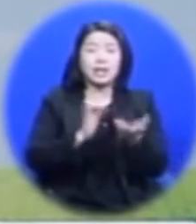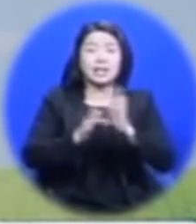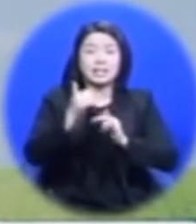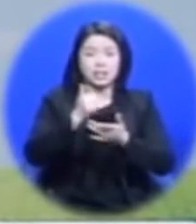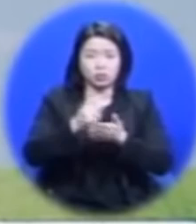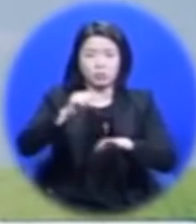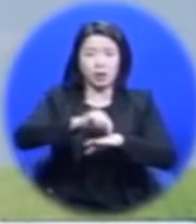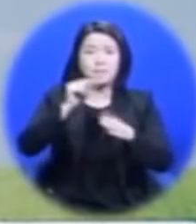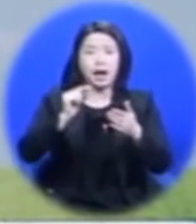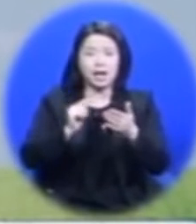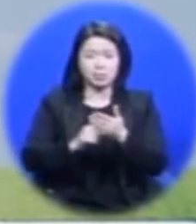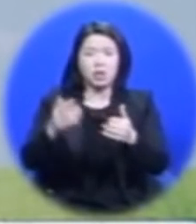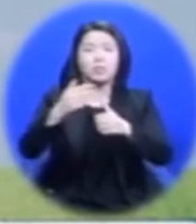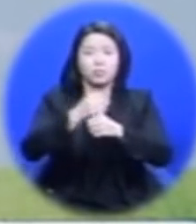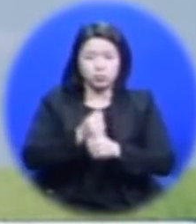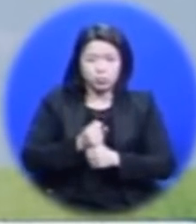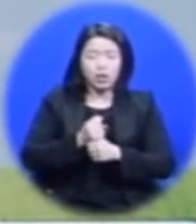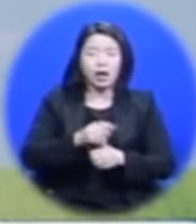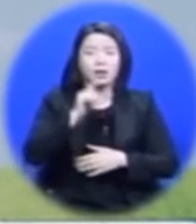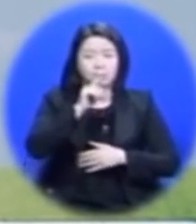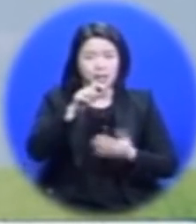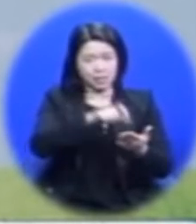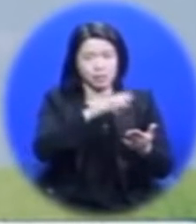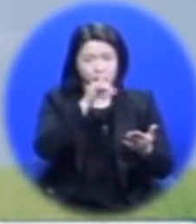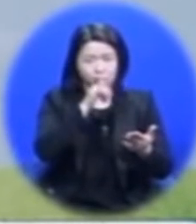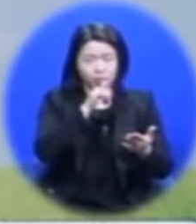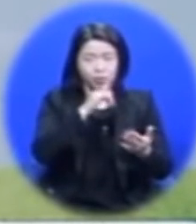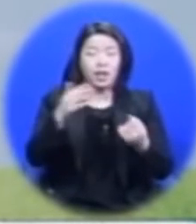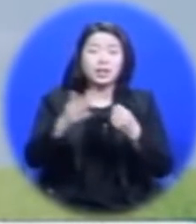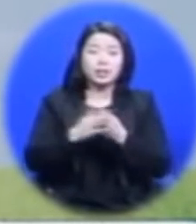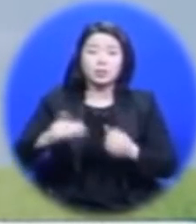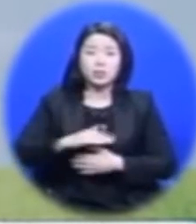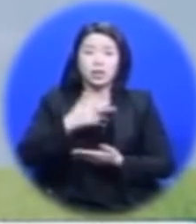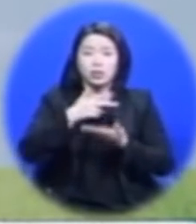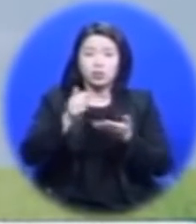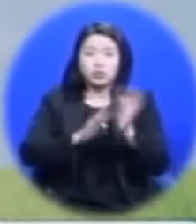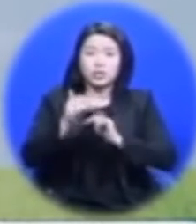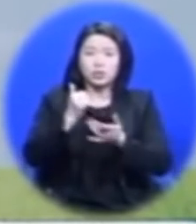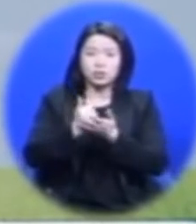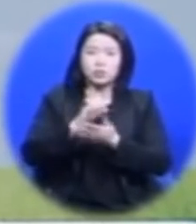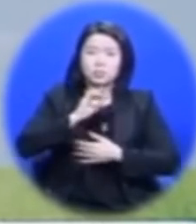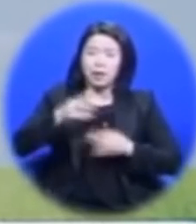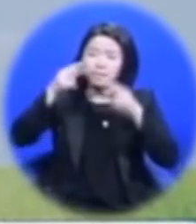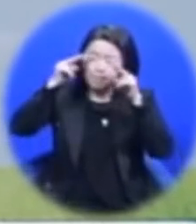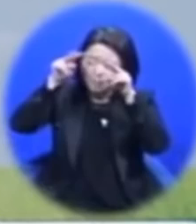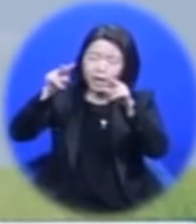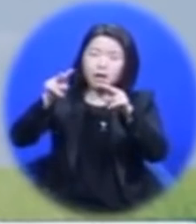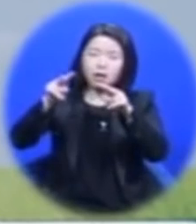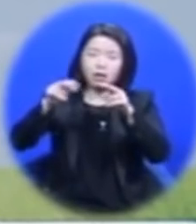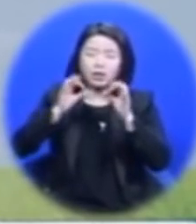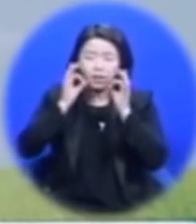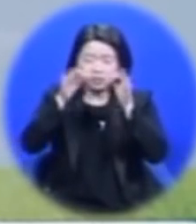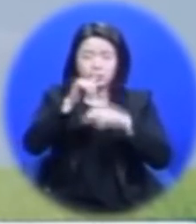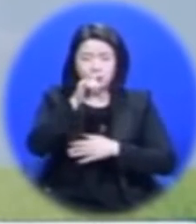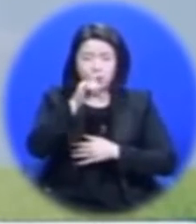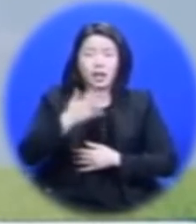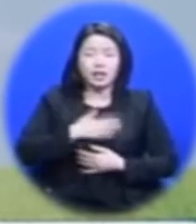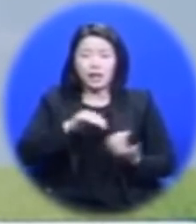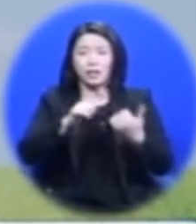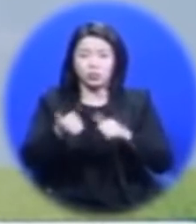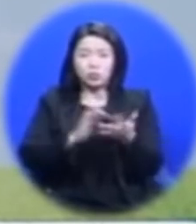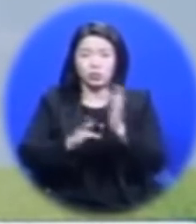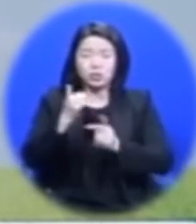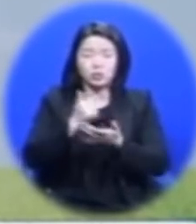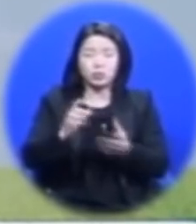예수님의 마음을 품으라고 한 겁니다. 그래서 우리가 주 예수님만 바라보려고 하는 것입니다. 나는 죽고 예수로